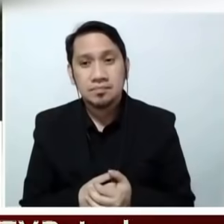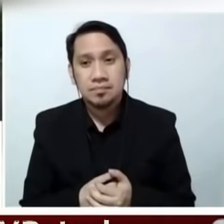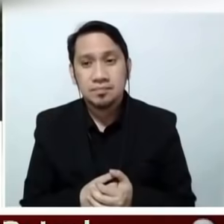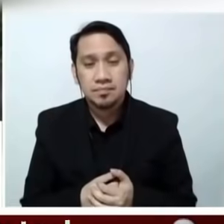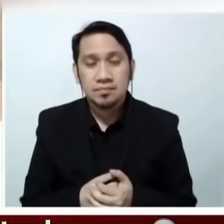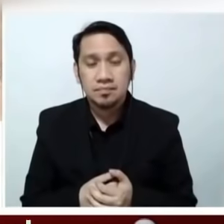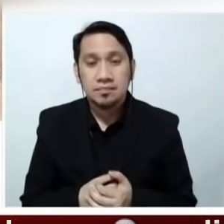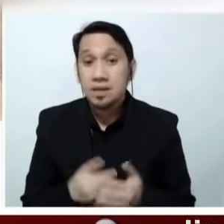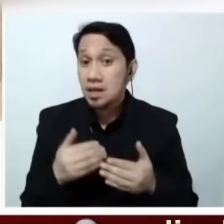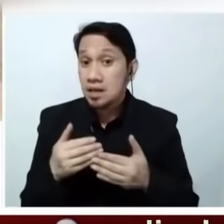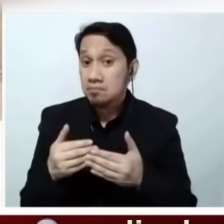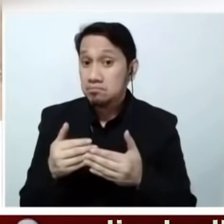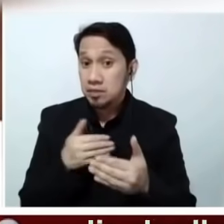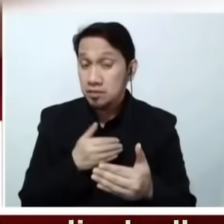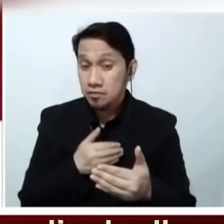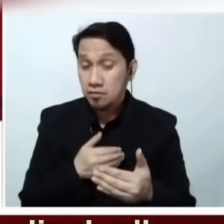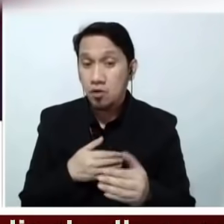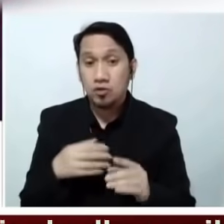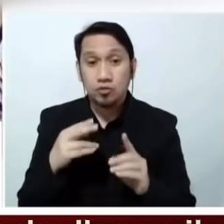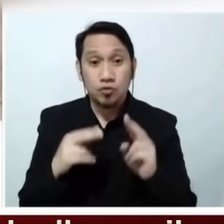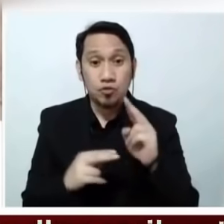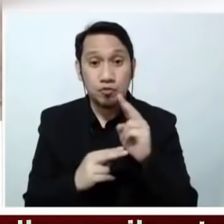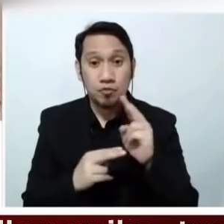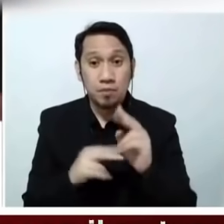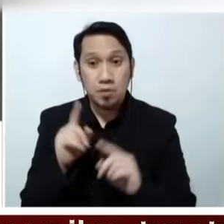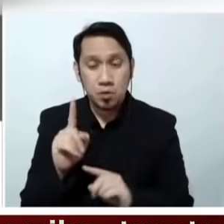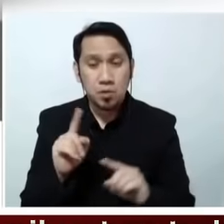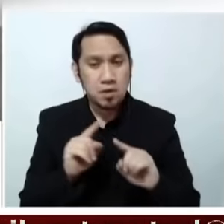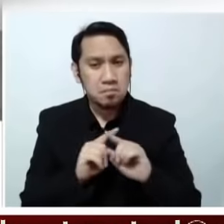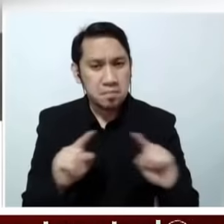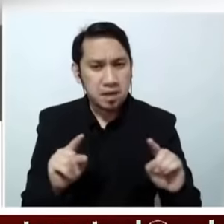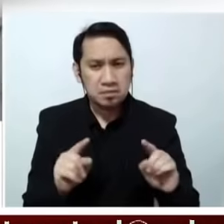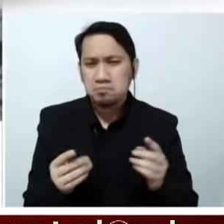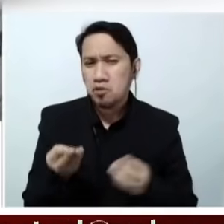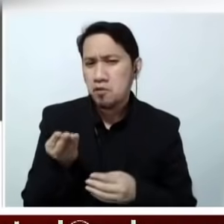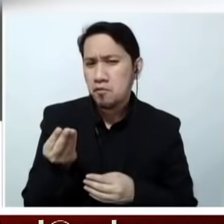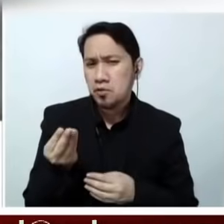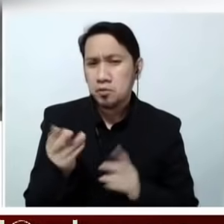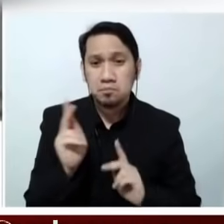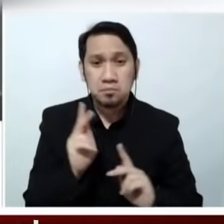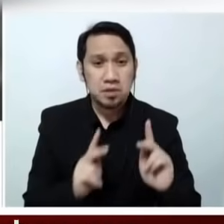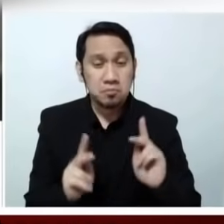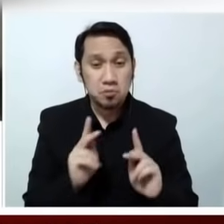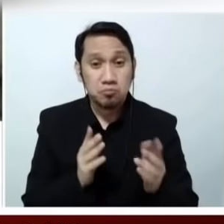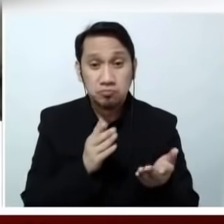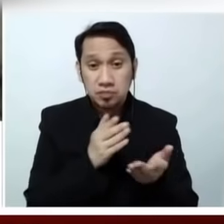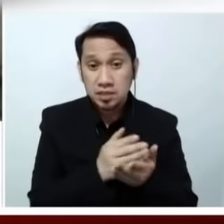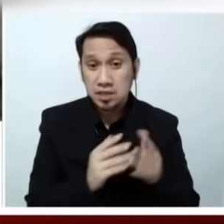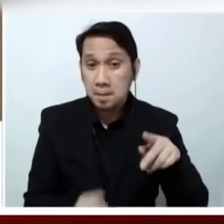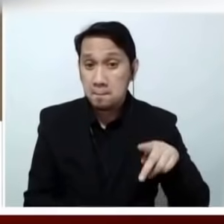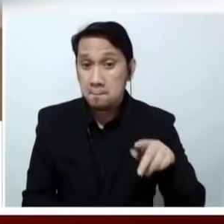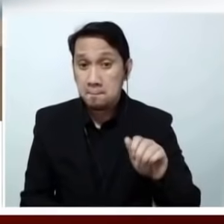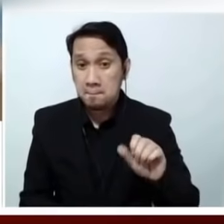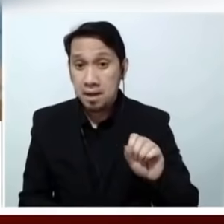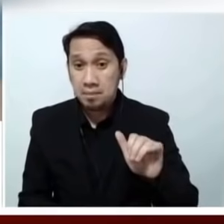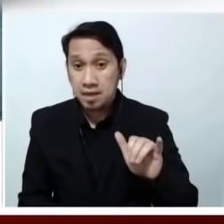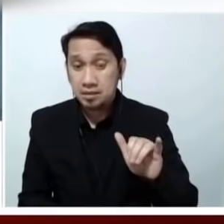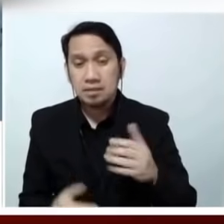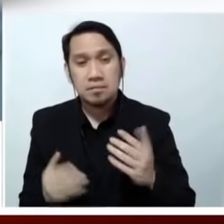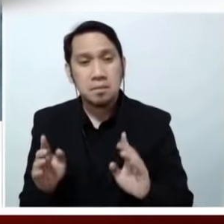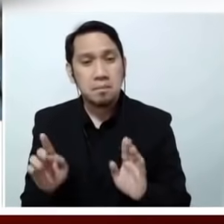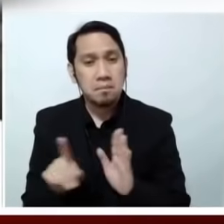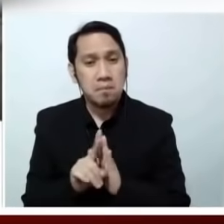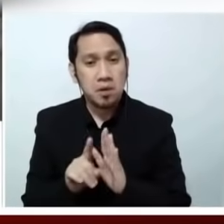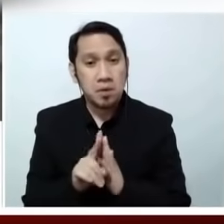Ilang araw na lang bago mag-undas pero matumal pa rin ang dating ng mga tao sa Pasay City Public Cemetery. Bawal pa rin ang mga bata at